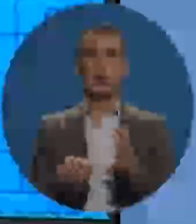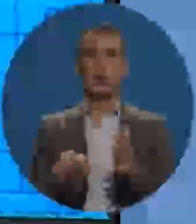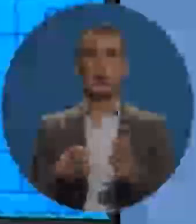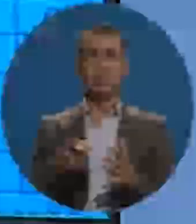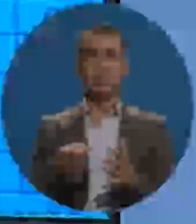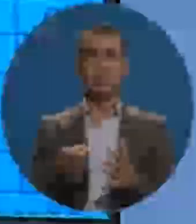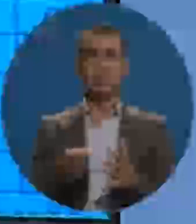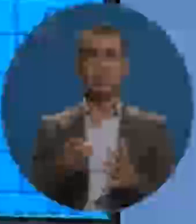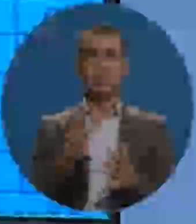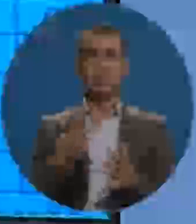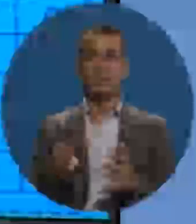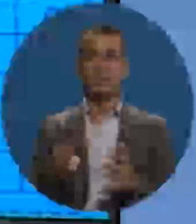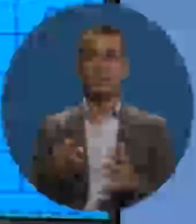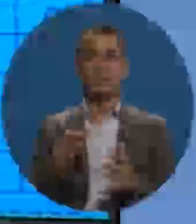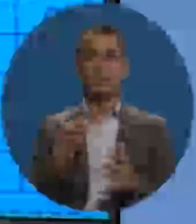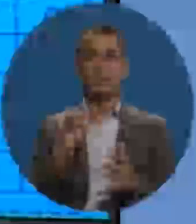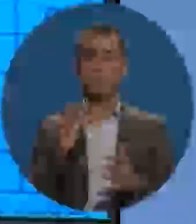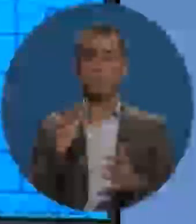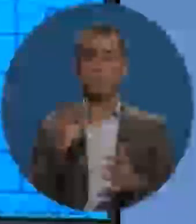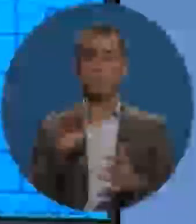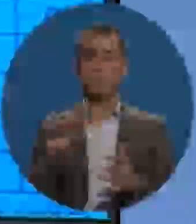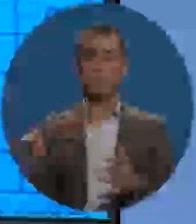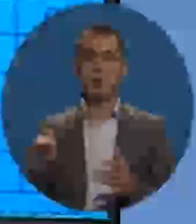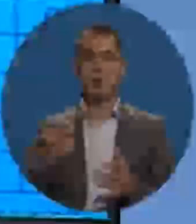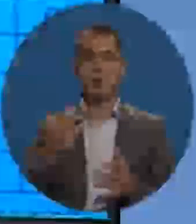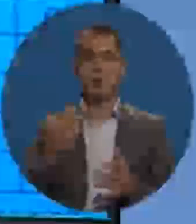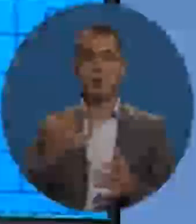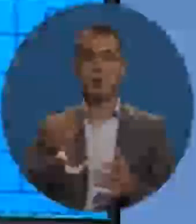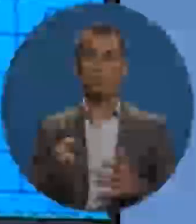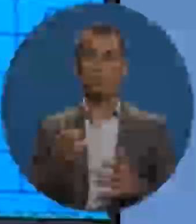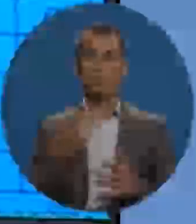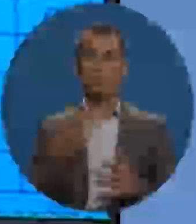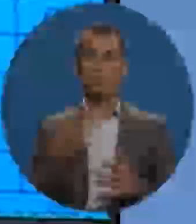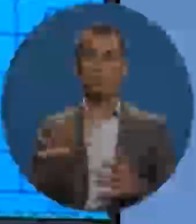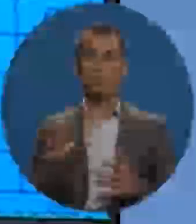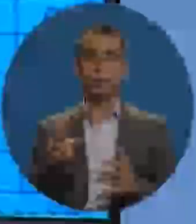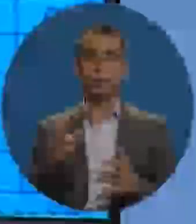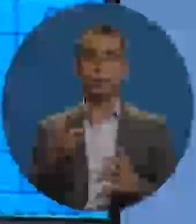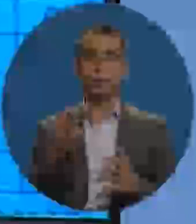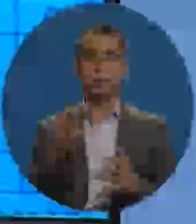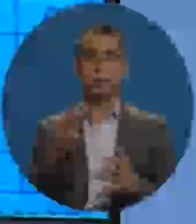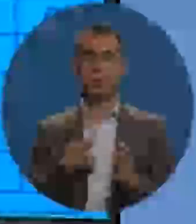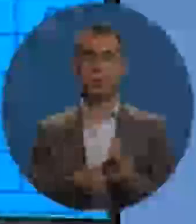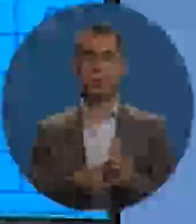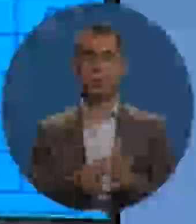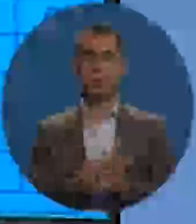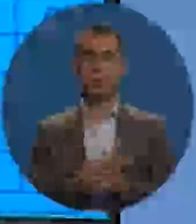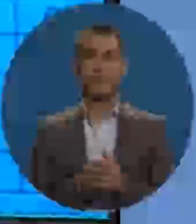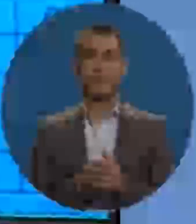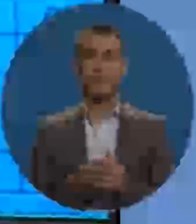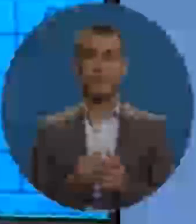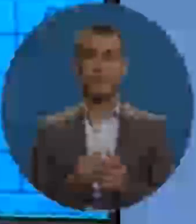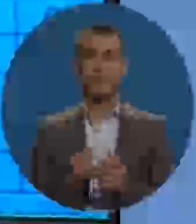625347. Үшіншісі болса миллионлар классы бар. Бұнда 126